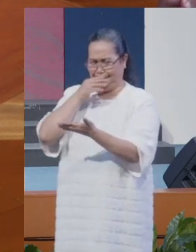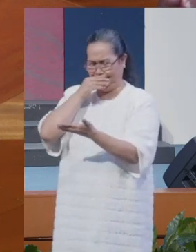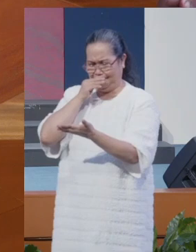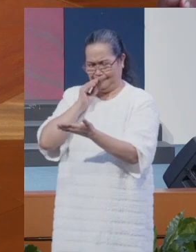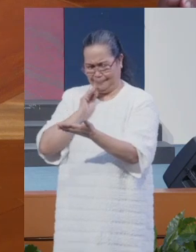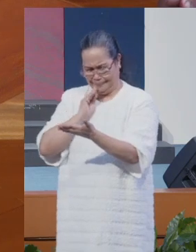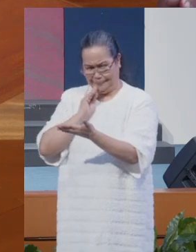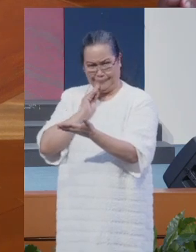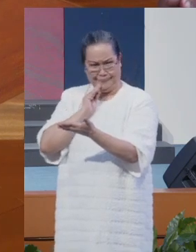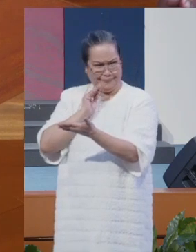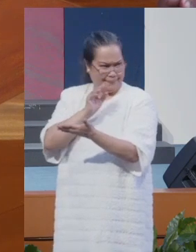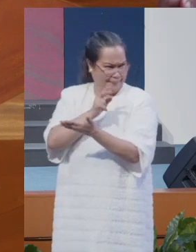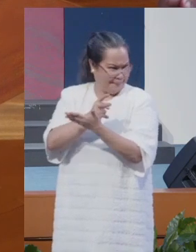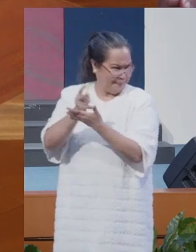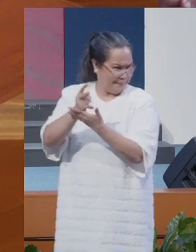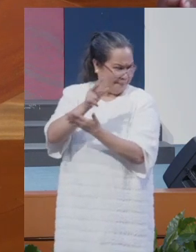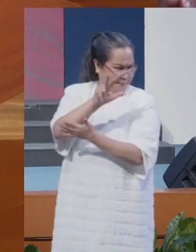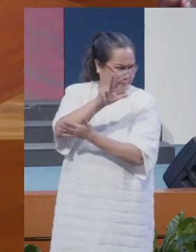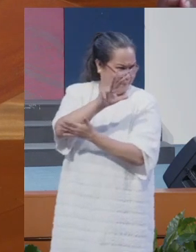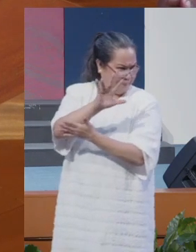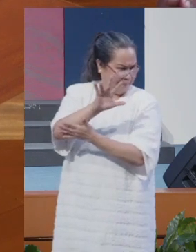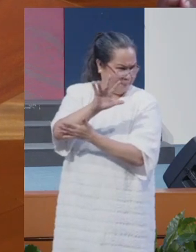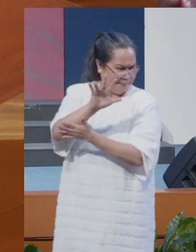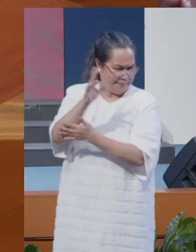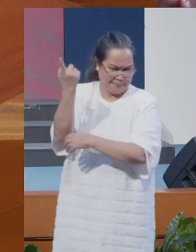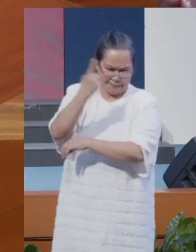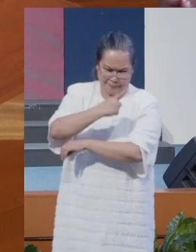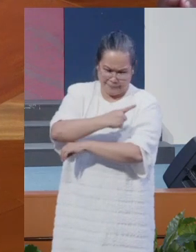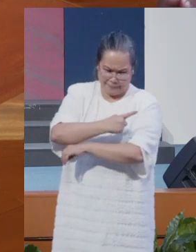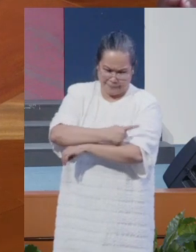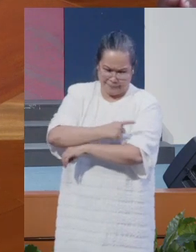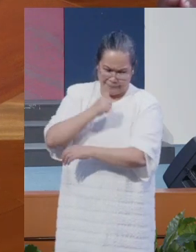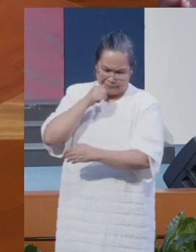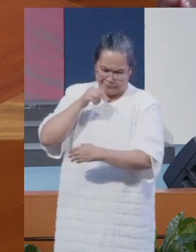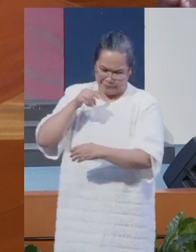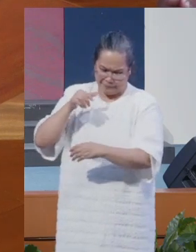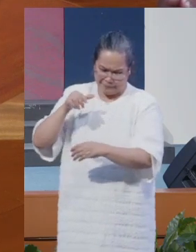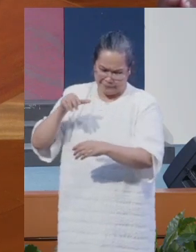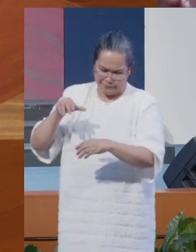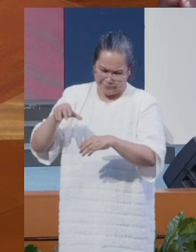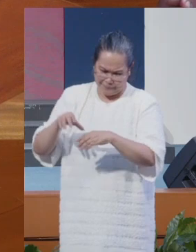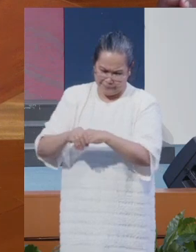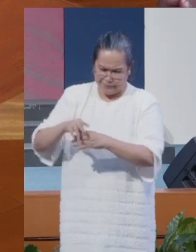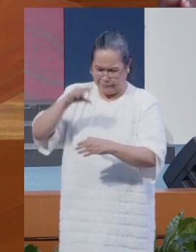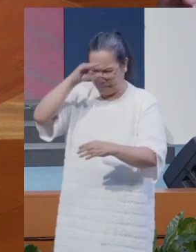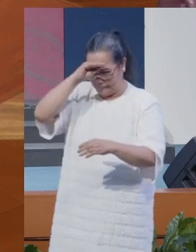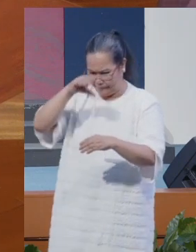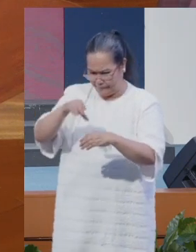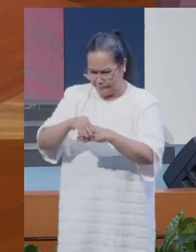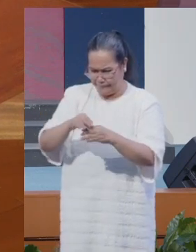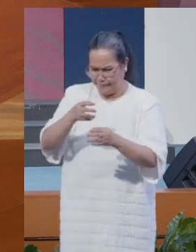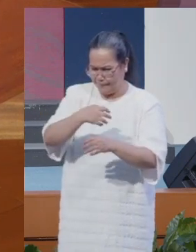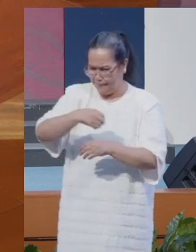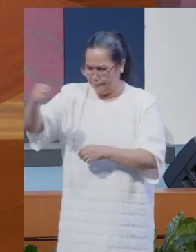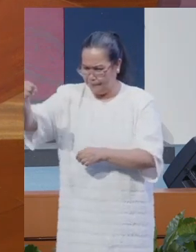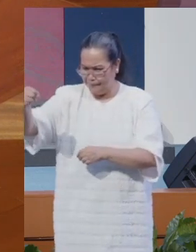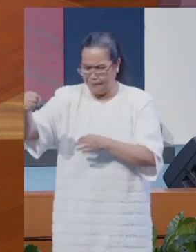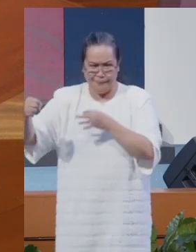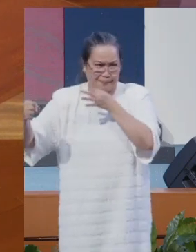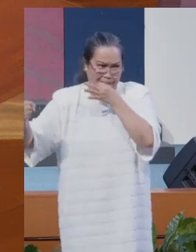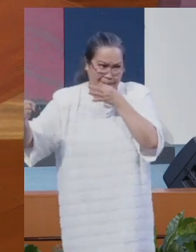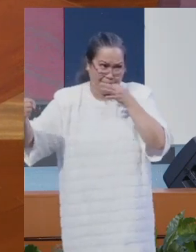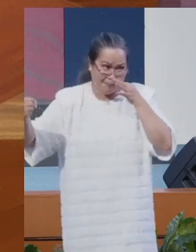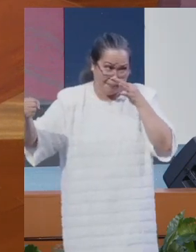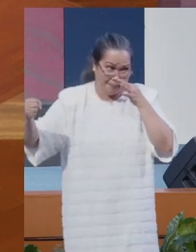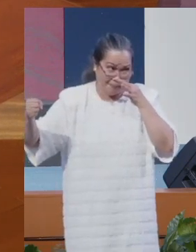verse 35, "The days will come when the bridegroom is taken away from them, and then they will fast in those